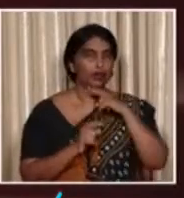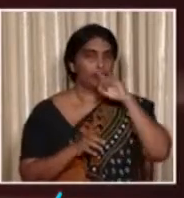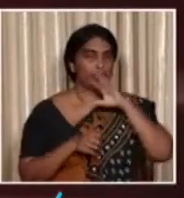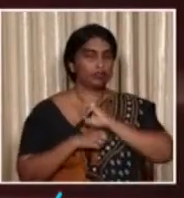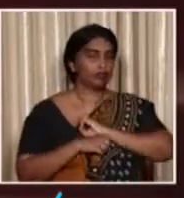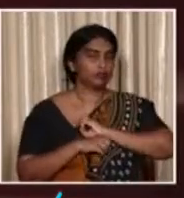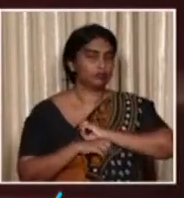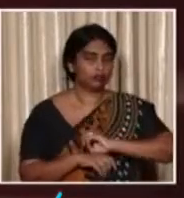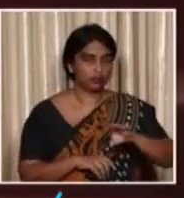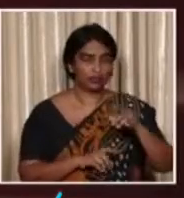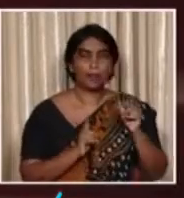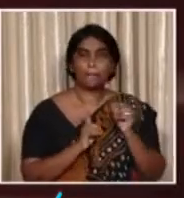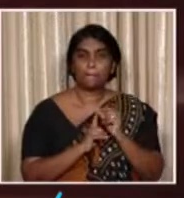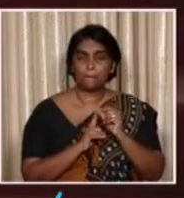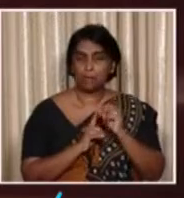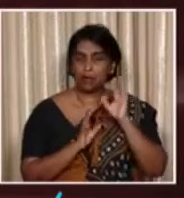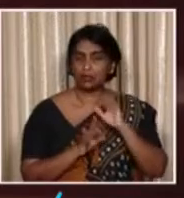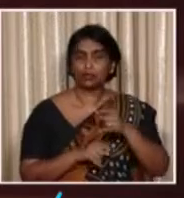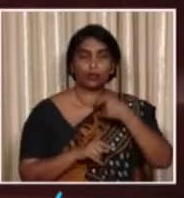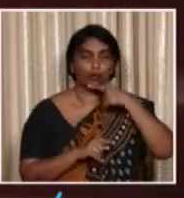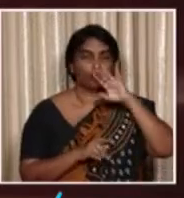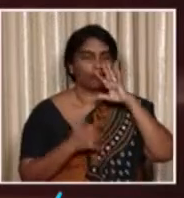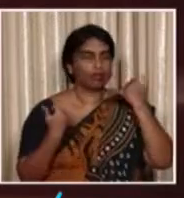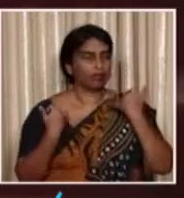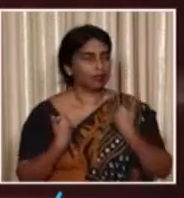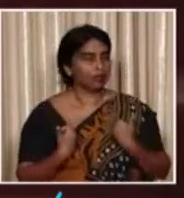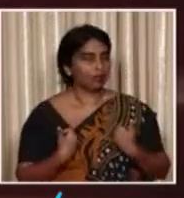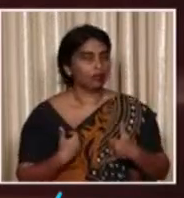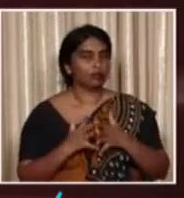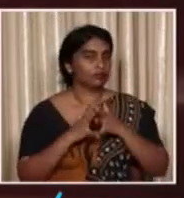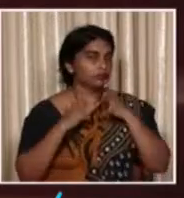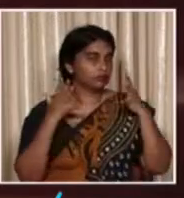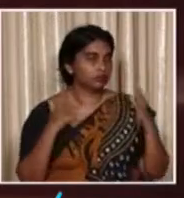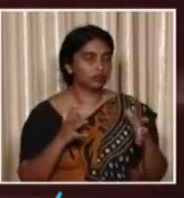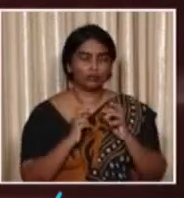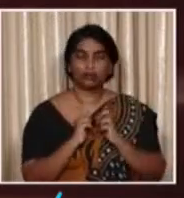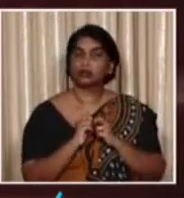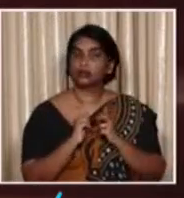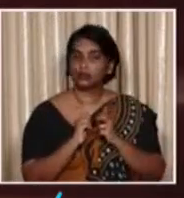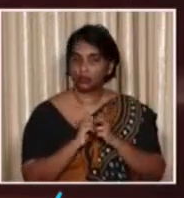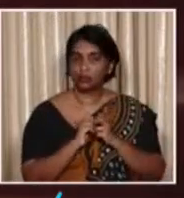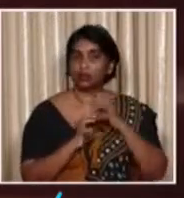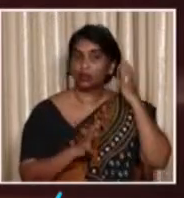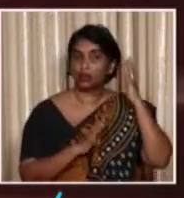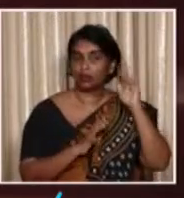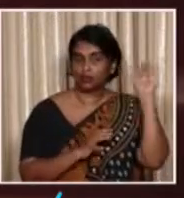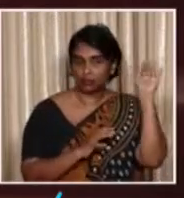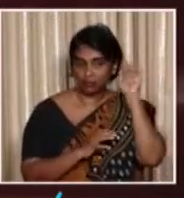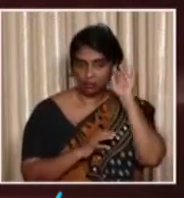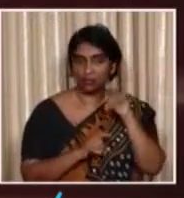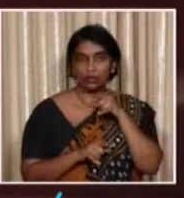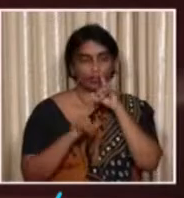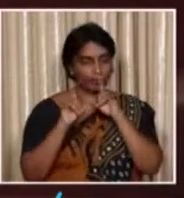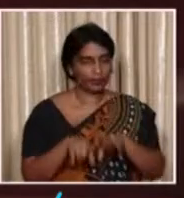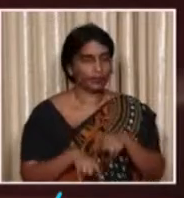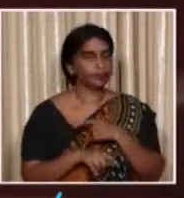හැරුණි. Plastic mugging, samudre dushanayata lakwana barapatalama siddhiya lesa loke vaarthawanne